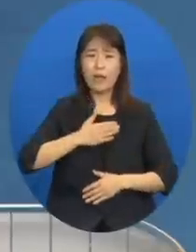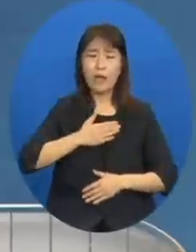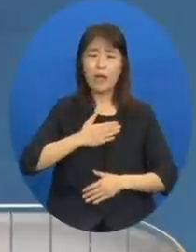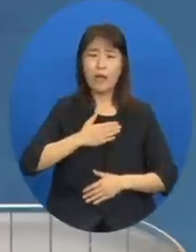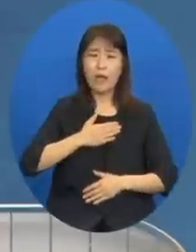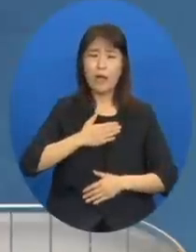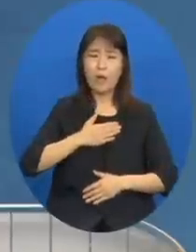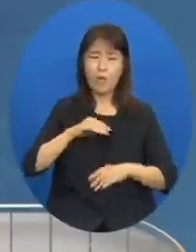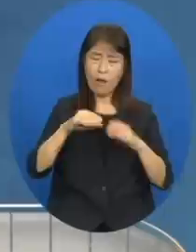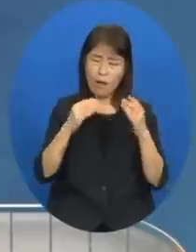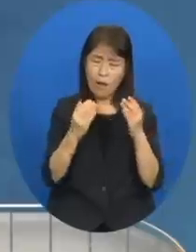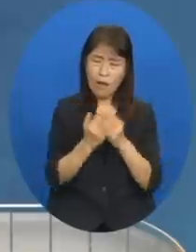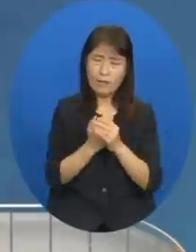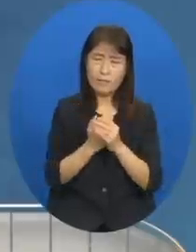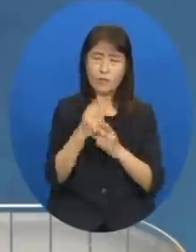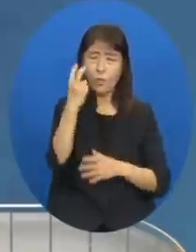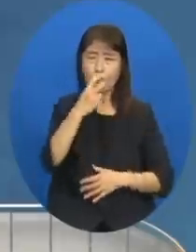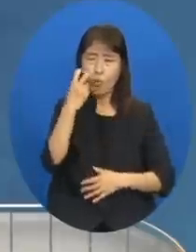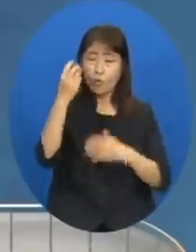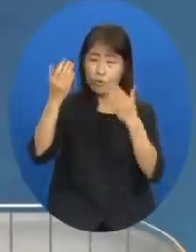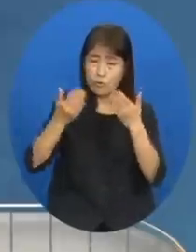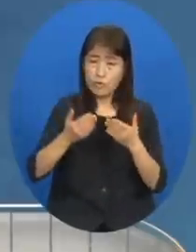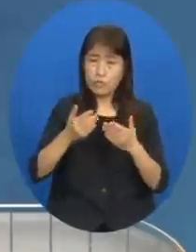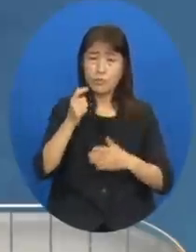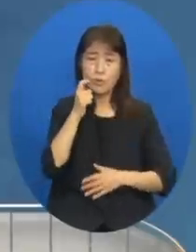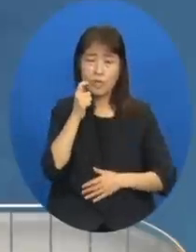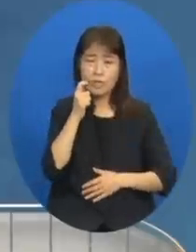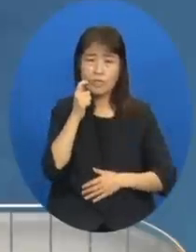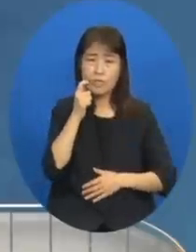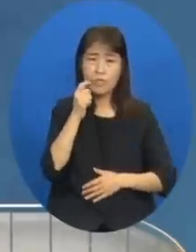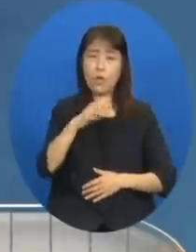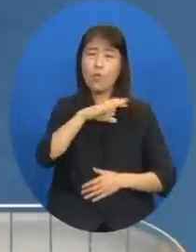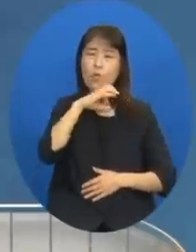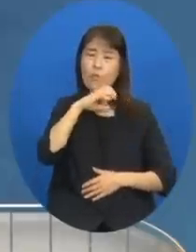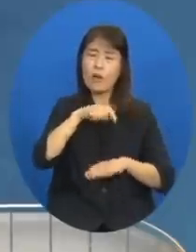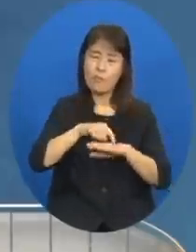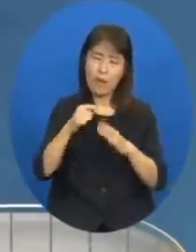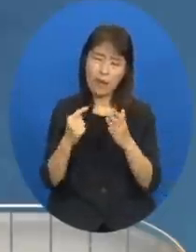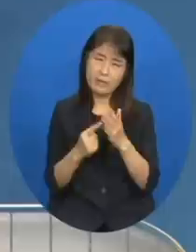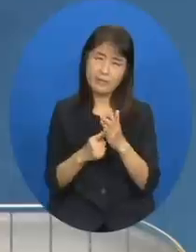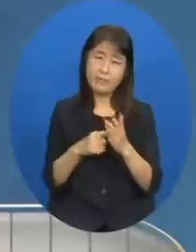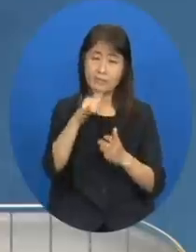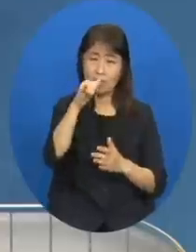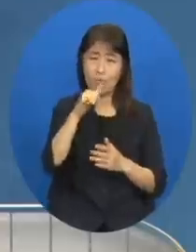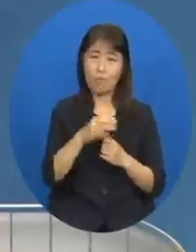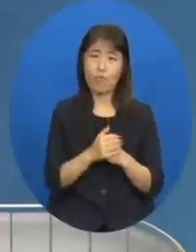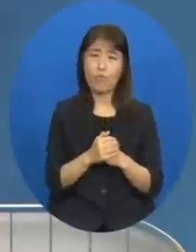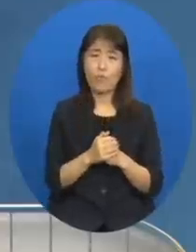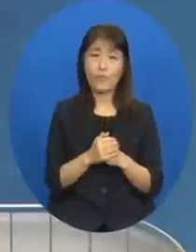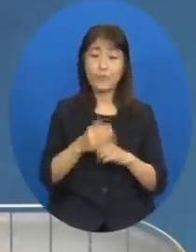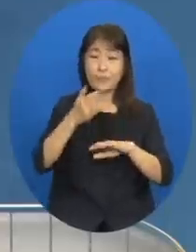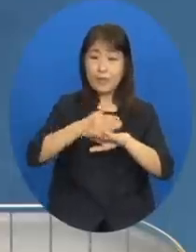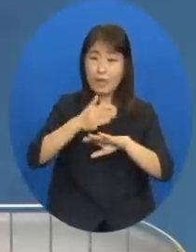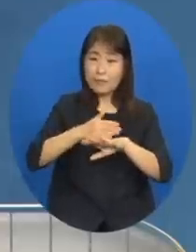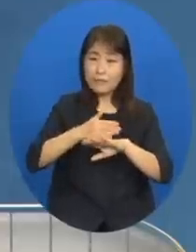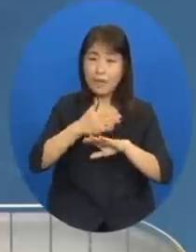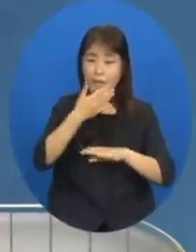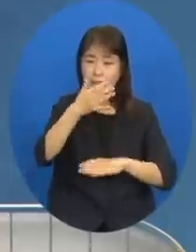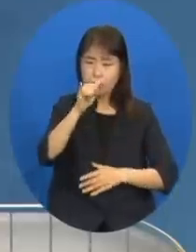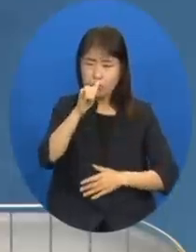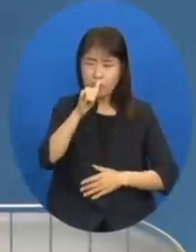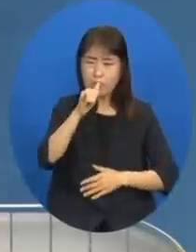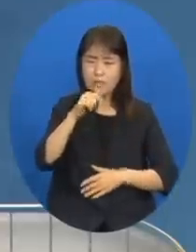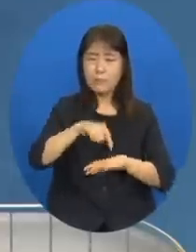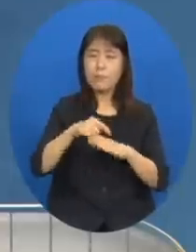온전히 지켜 주시지 않으셨는지 원망의 마음이 있습니다 감사할 수 있는 마음